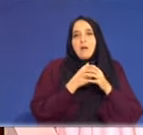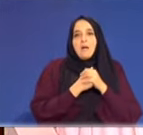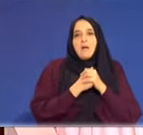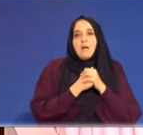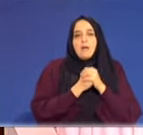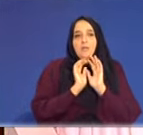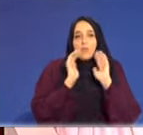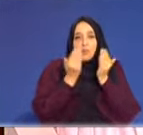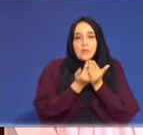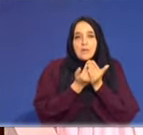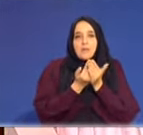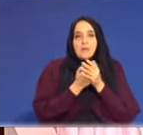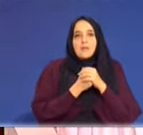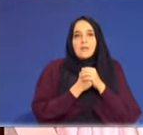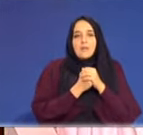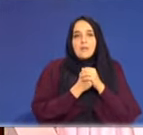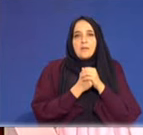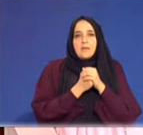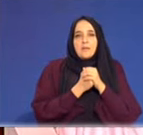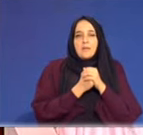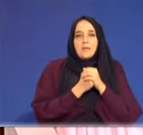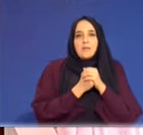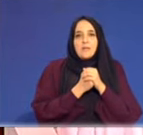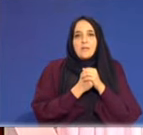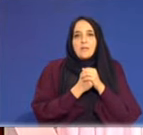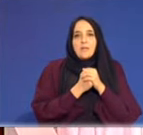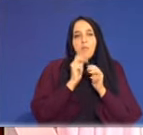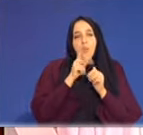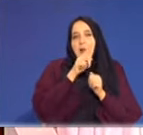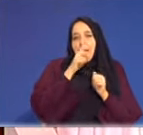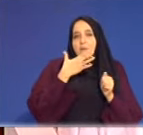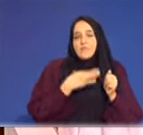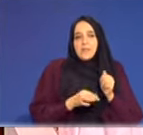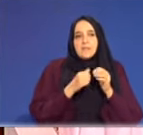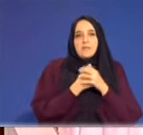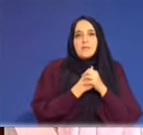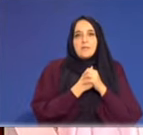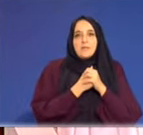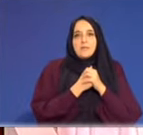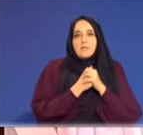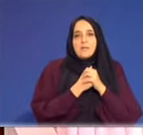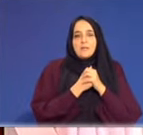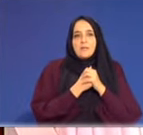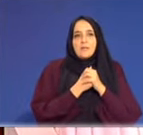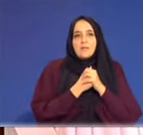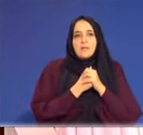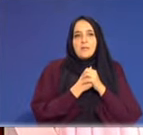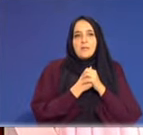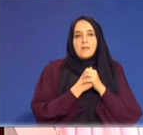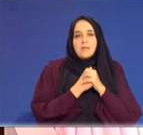الاخت الشقيقه عندك الباقي تعصيبا لوجود الفرع الوارث المؤنث. نعم. لوجود